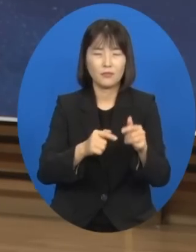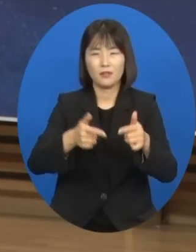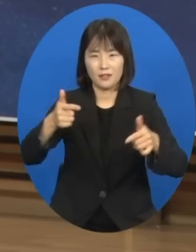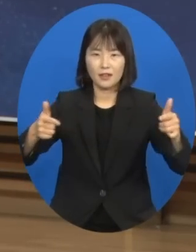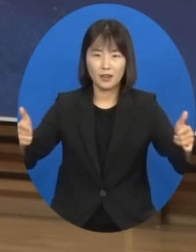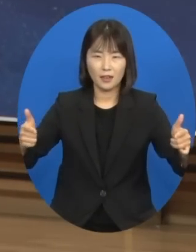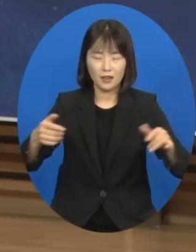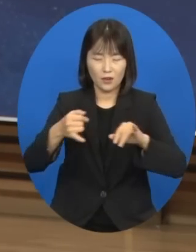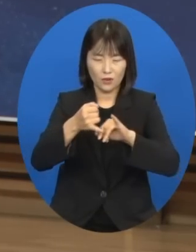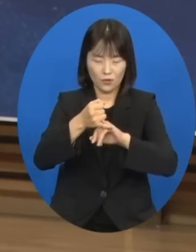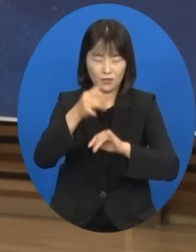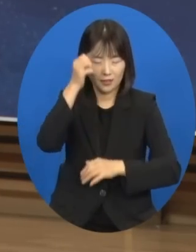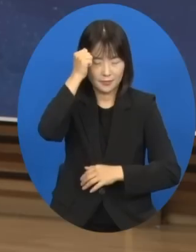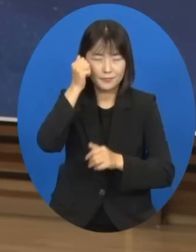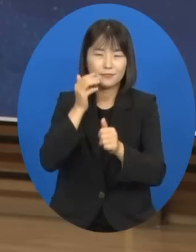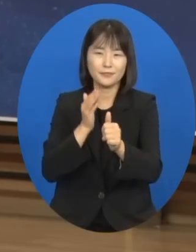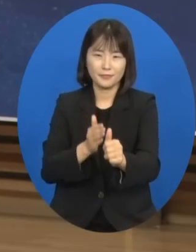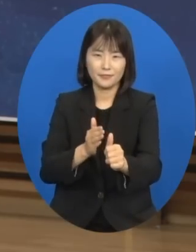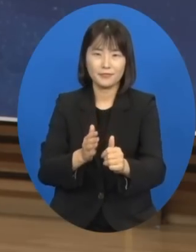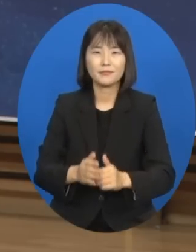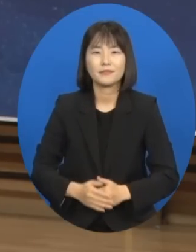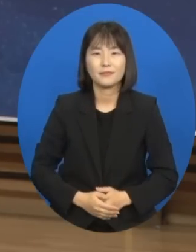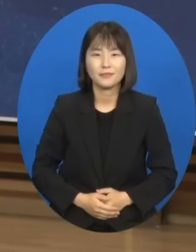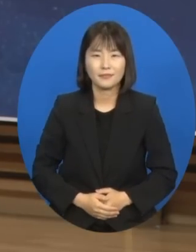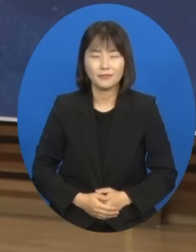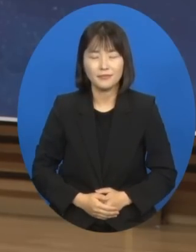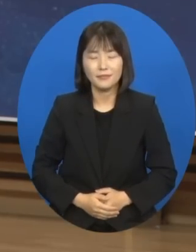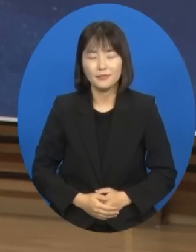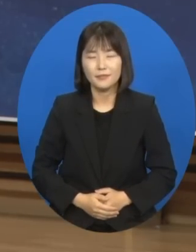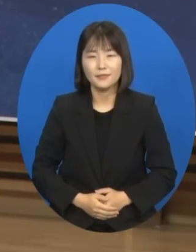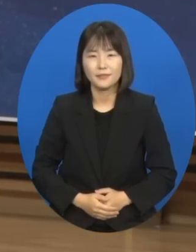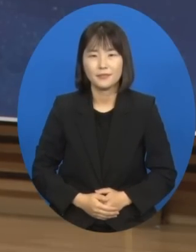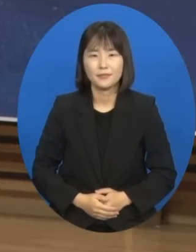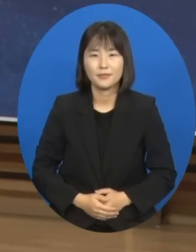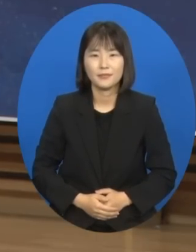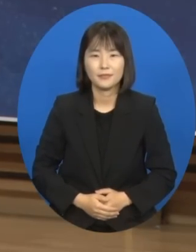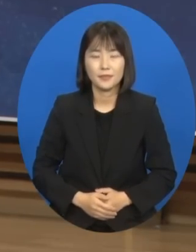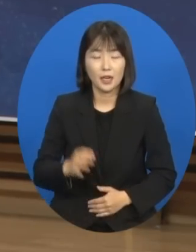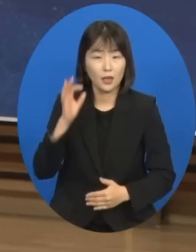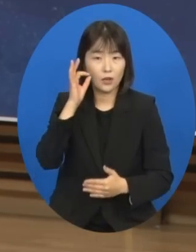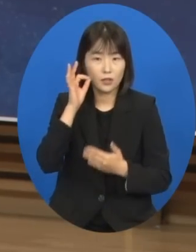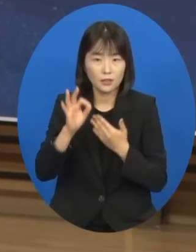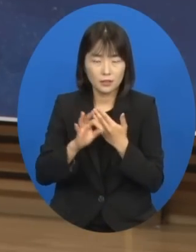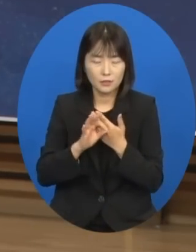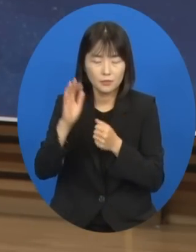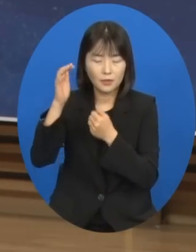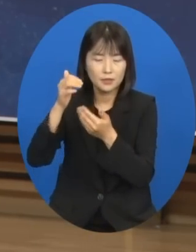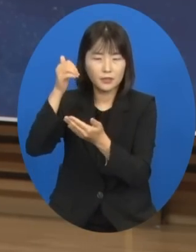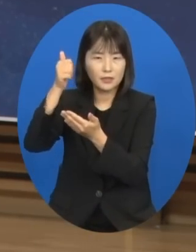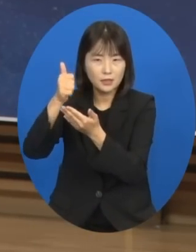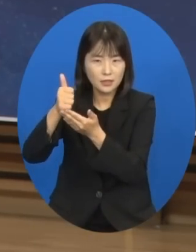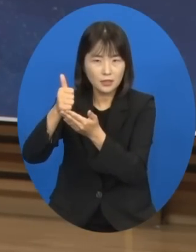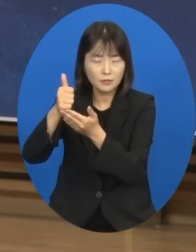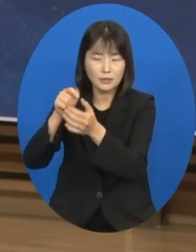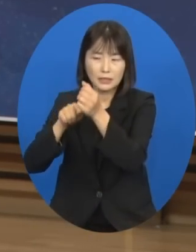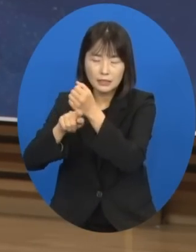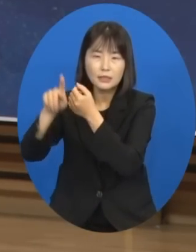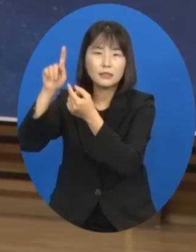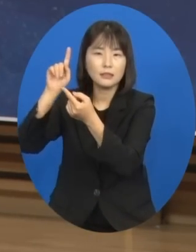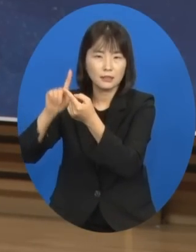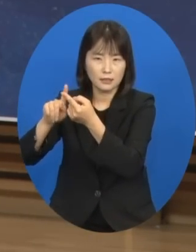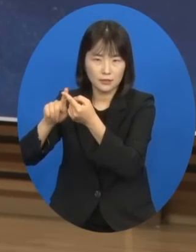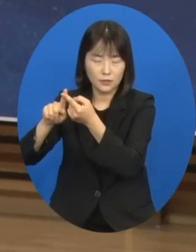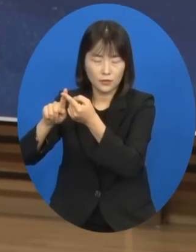꼭 기억하십시오. 각 사람마다 사명이 다 다르다는 거예요. 왜냐하면 하나님은 그분의 뜻에 따라서 또